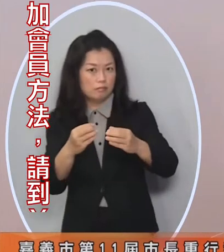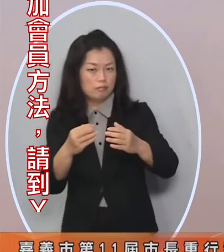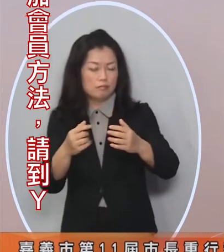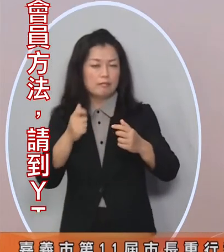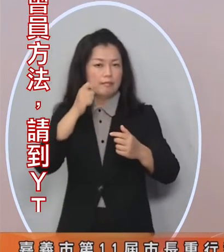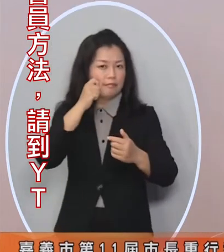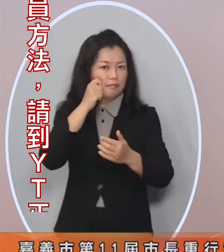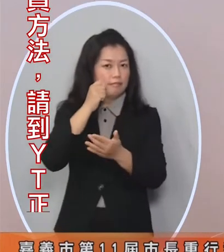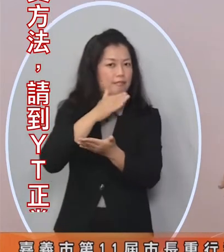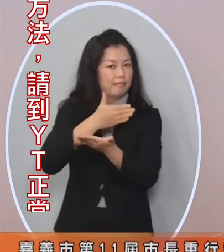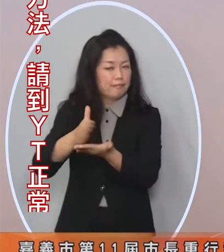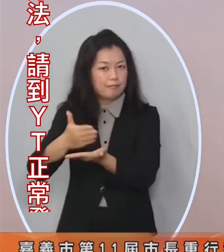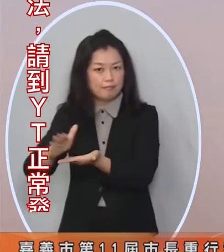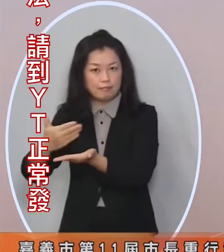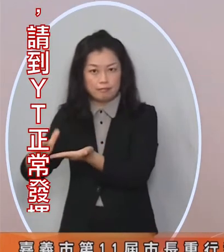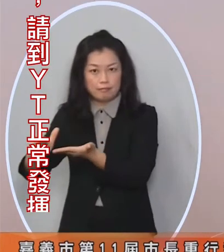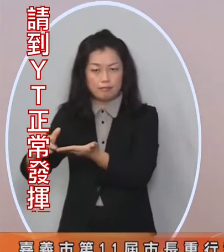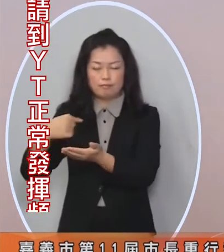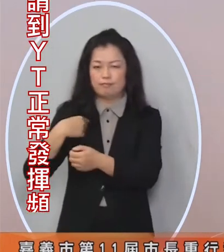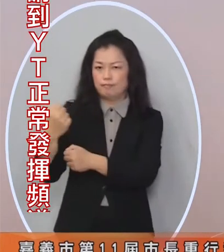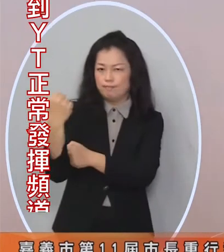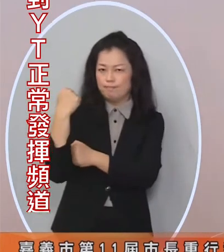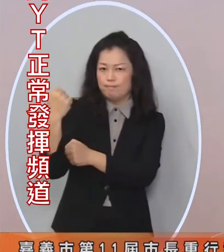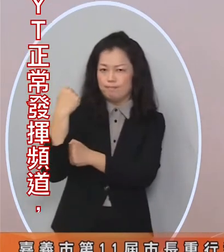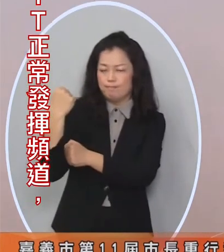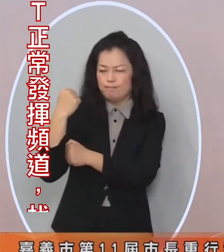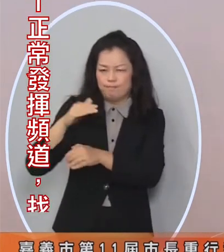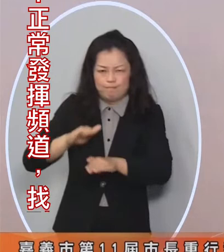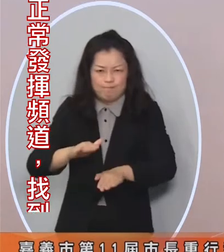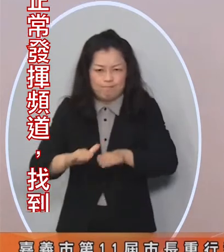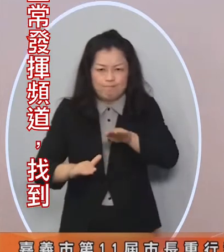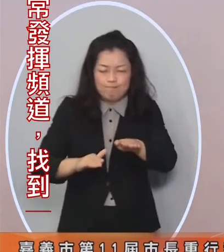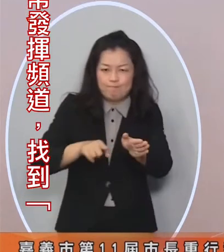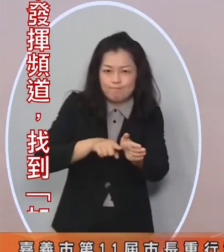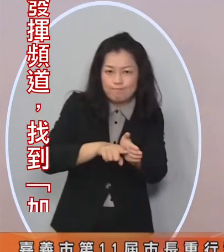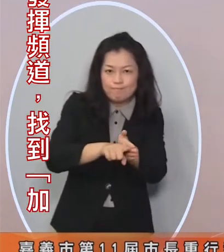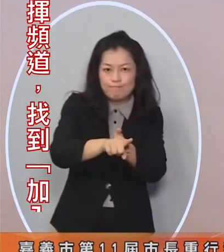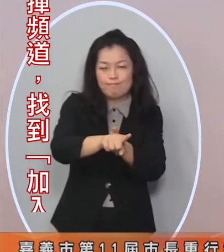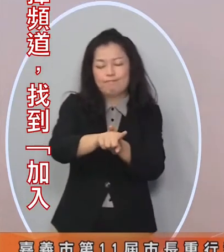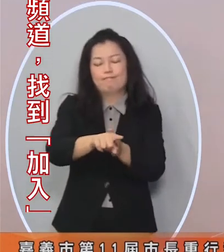更努力的往前走。所以，辖区的砥砺再超越。